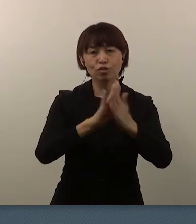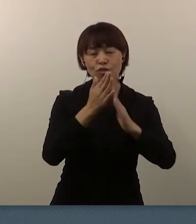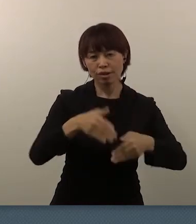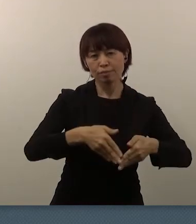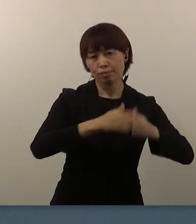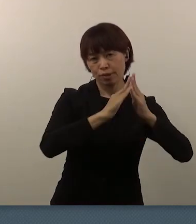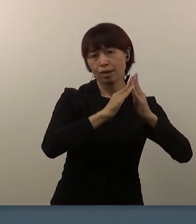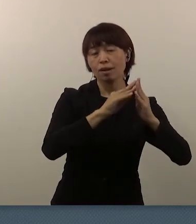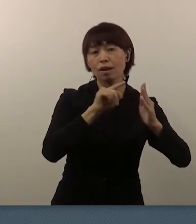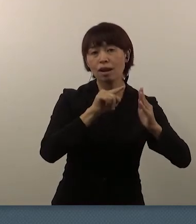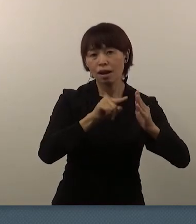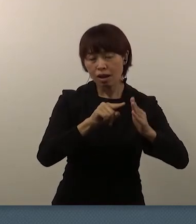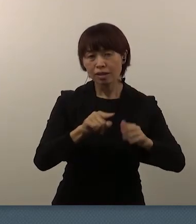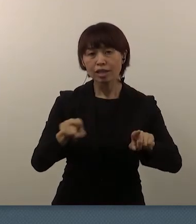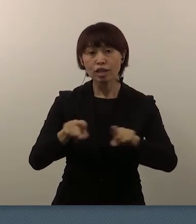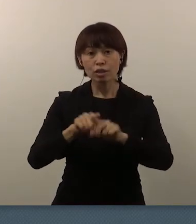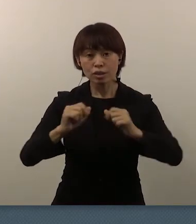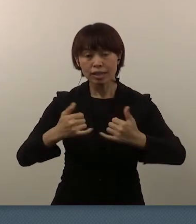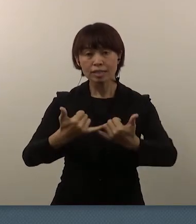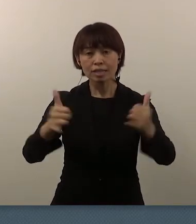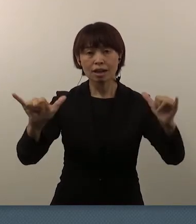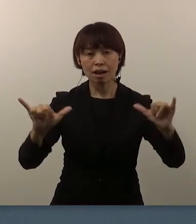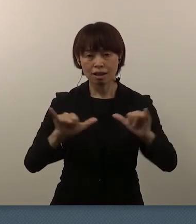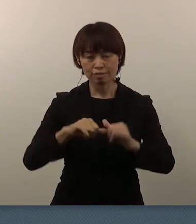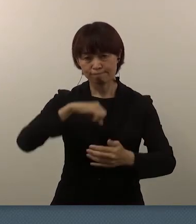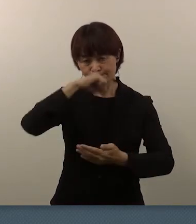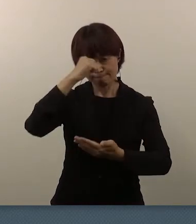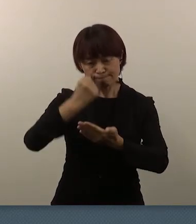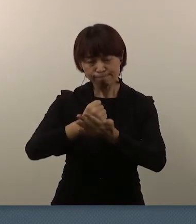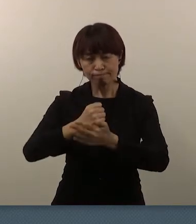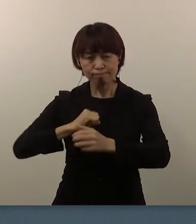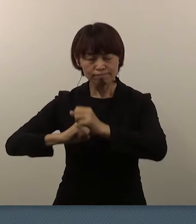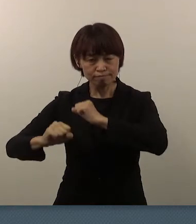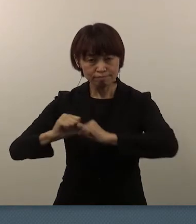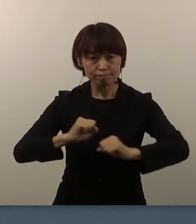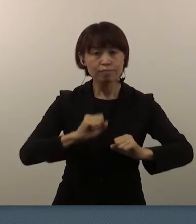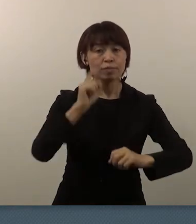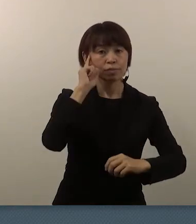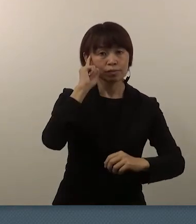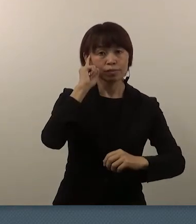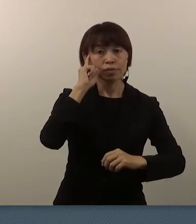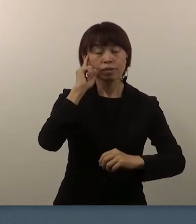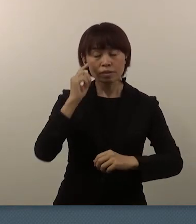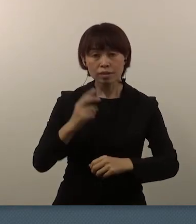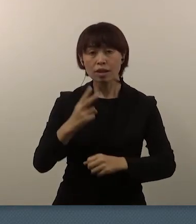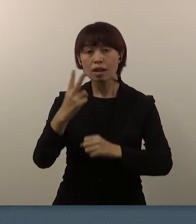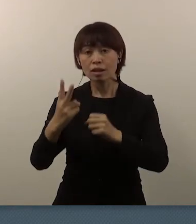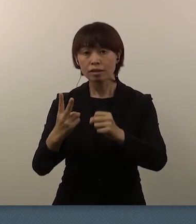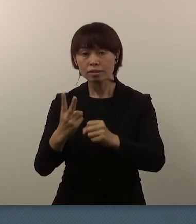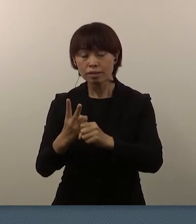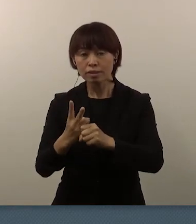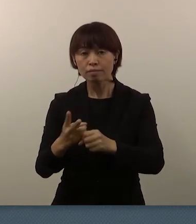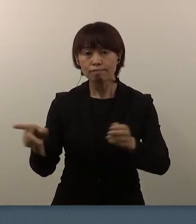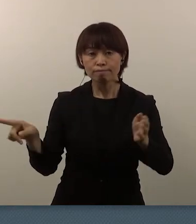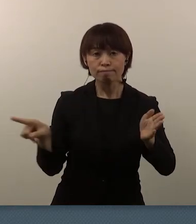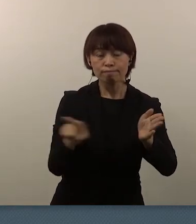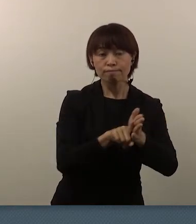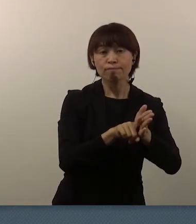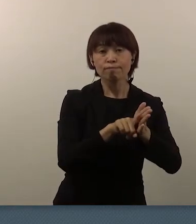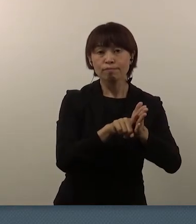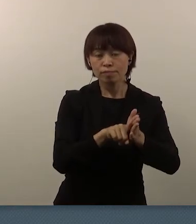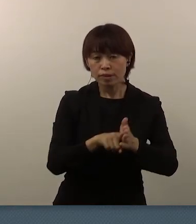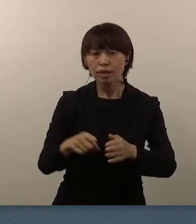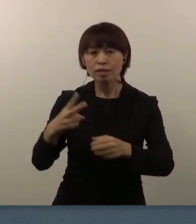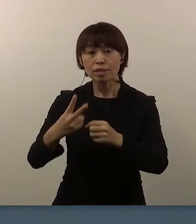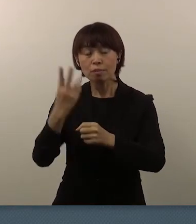まあ、県としても共生社会の実現に取り組まれてきたと思うんですけれども、事件から2年経って当時と今と比べて神